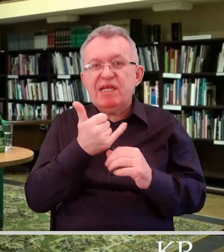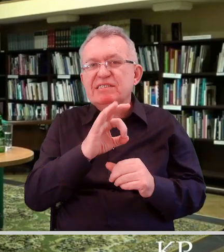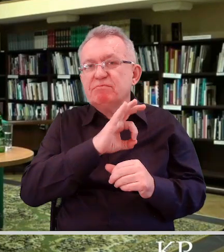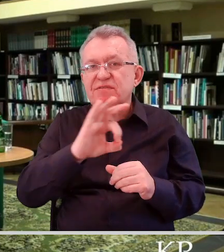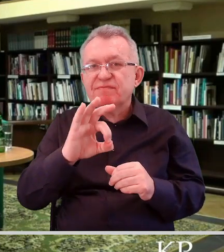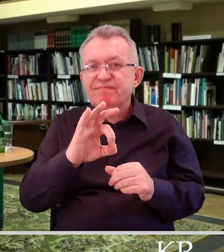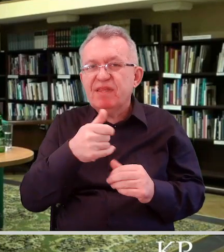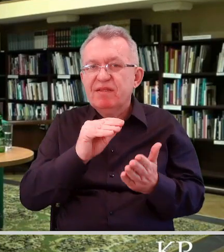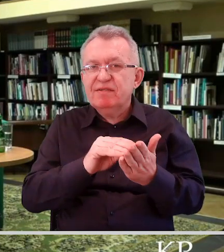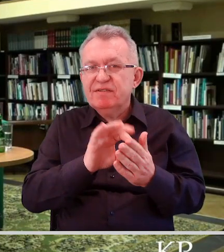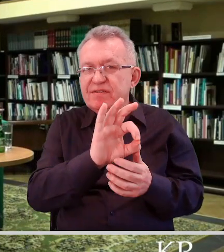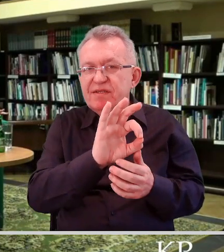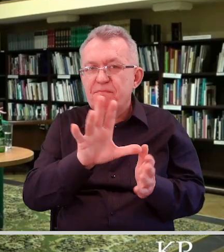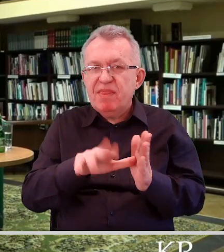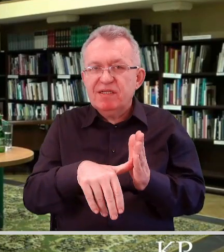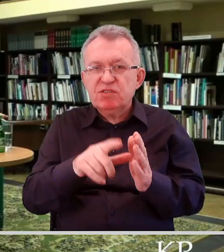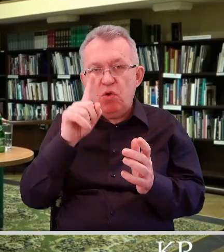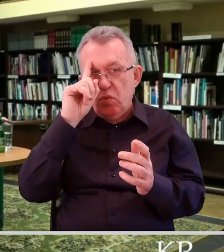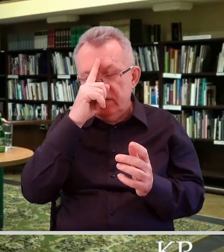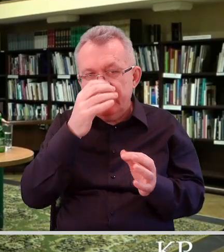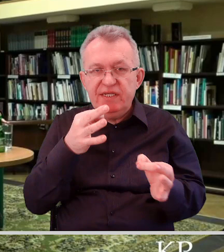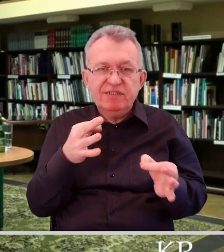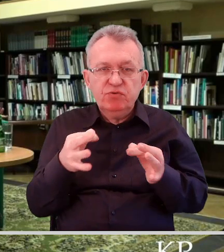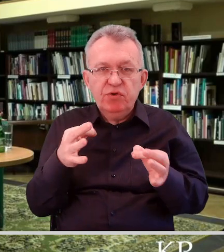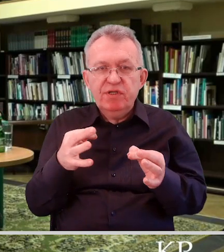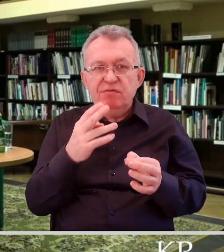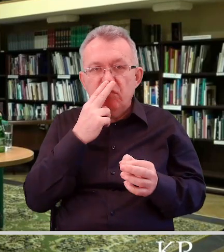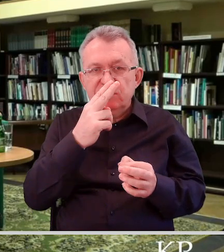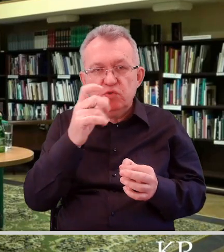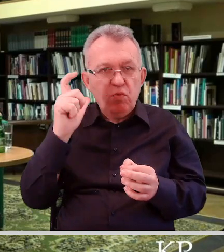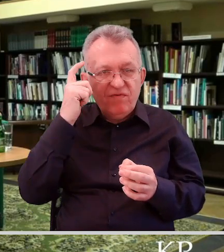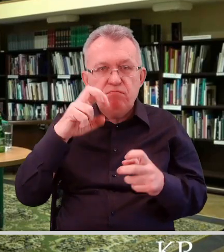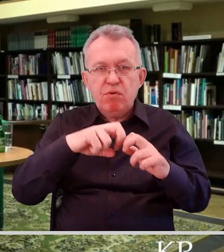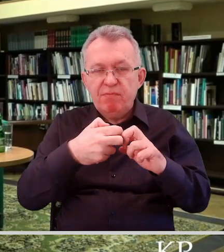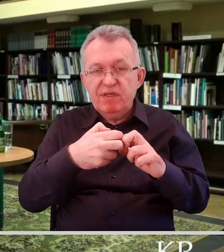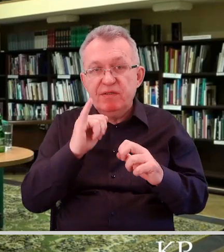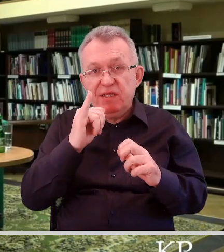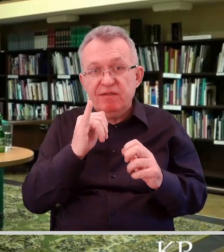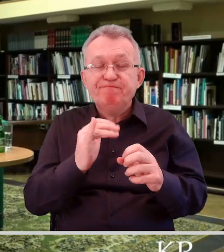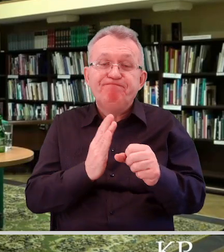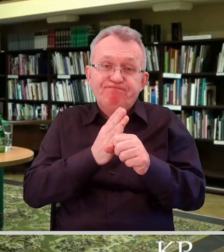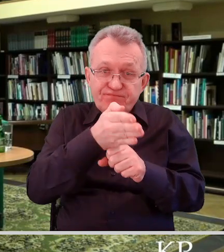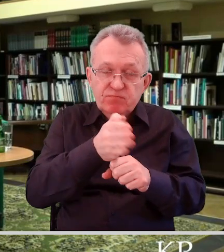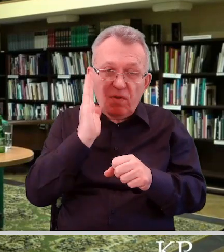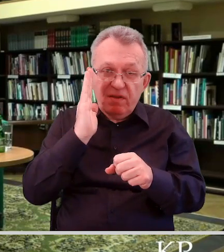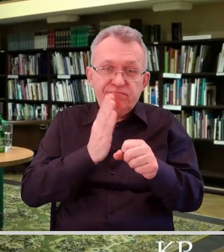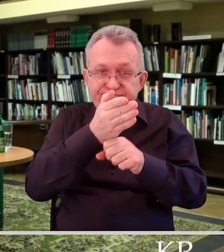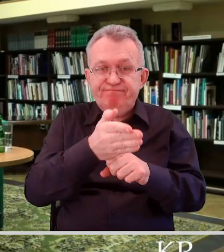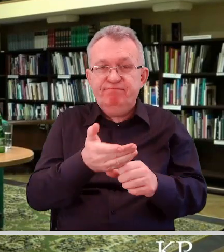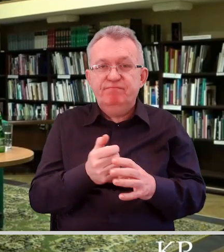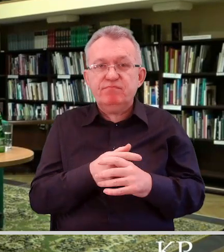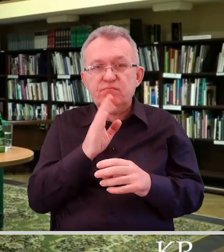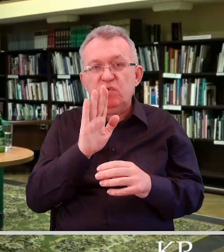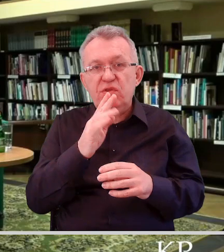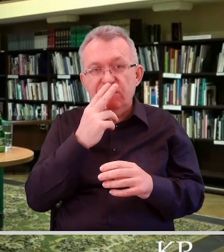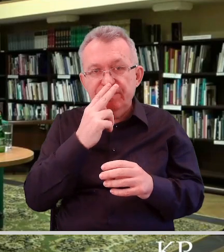specyfika miasta, ludzi, historii, poznać ich główne problemy i wtedy wejść w tą przestrzeń, bo tam